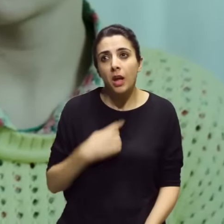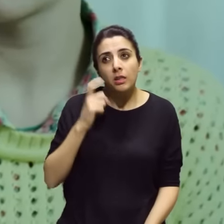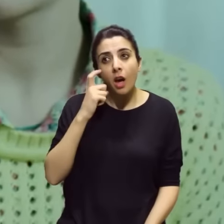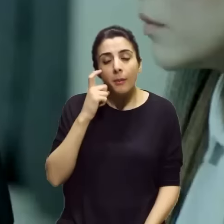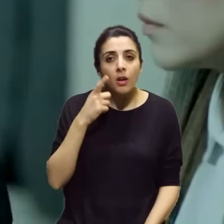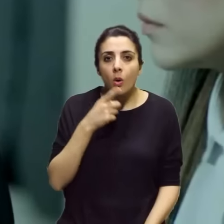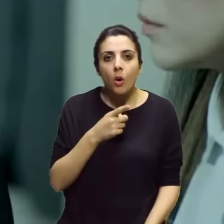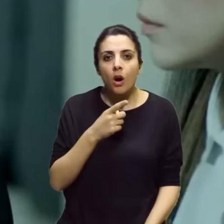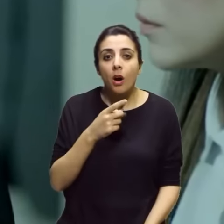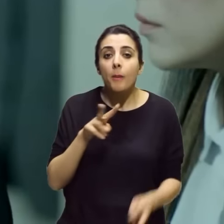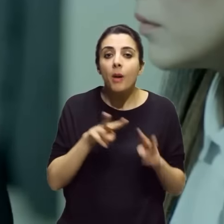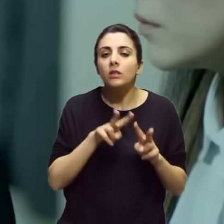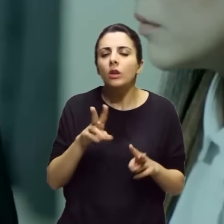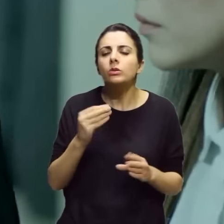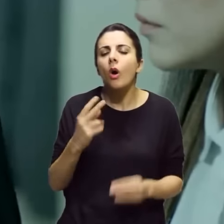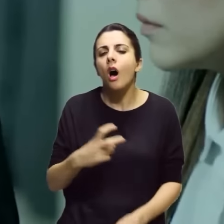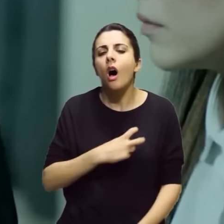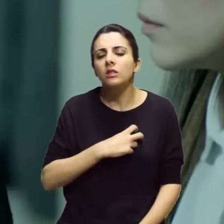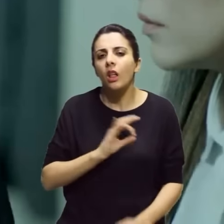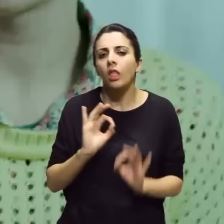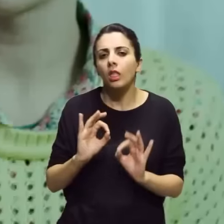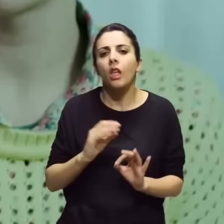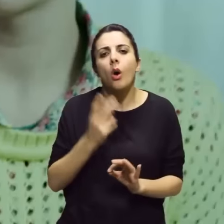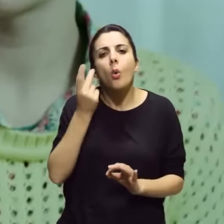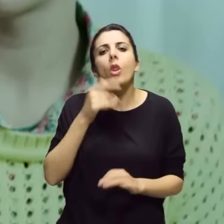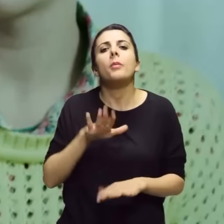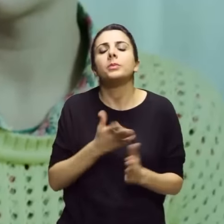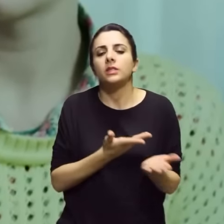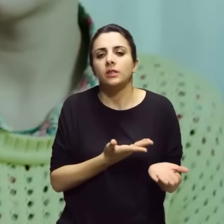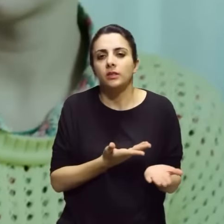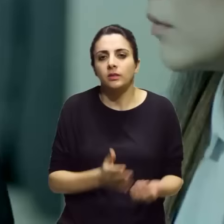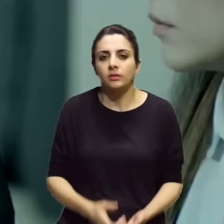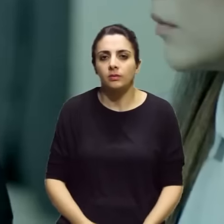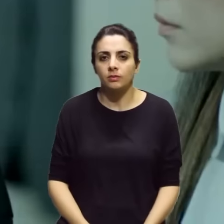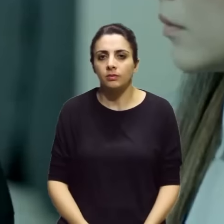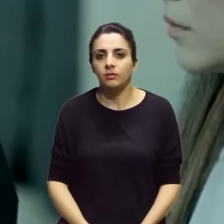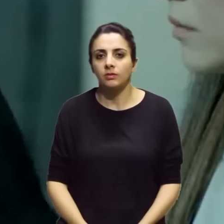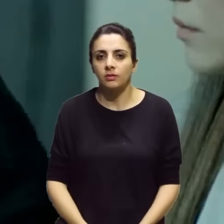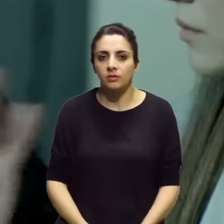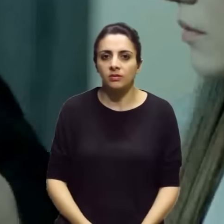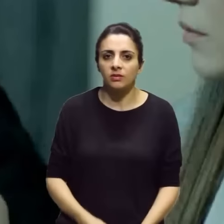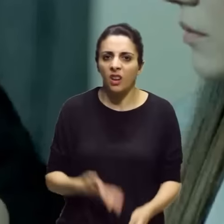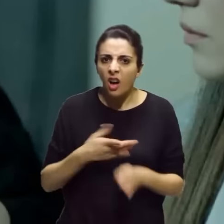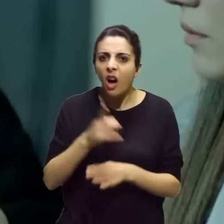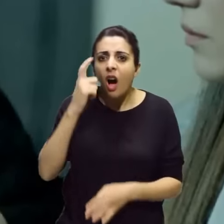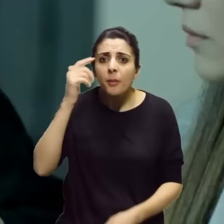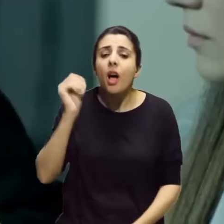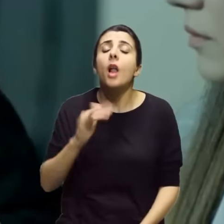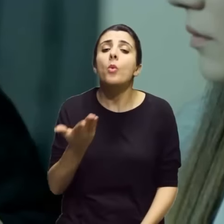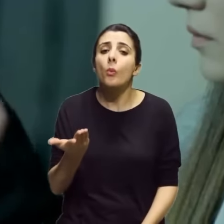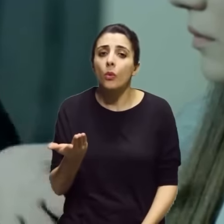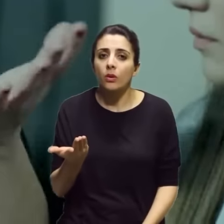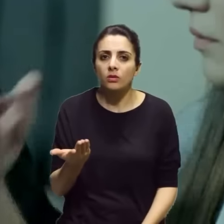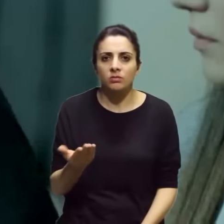sezdiğim bu Masar sana kör kütük aşık. Hiç unutamamış. Ay, sizin hiç aklınıza gelmedi mi bu